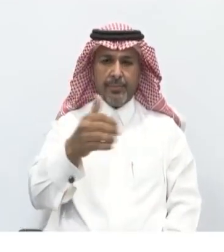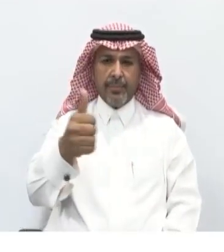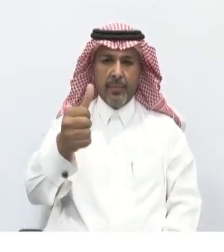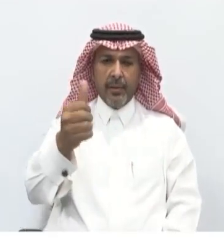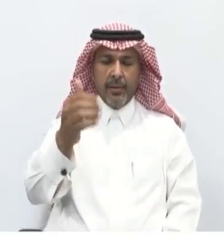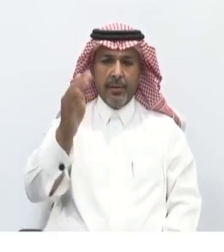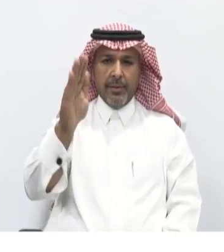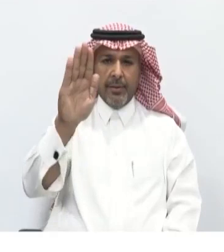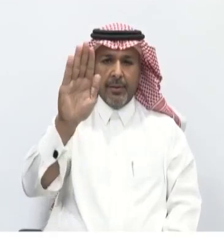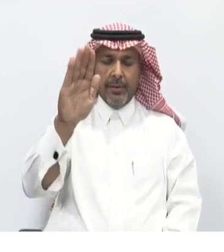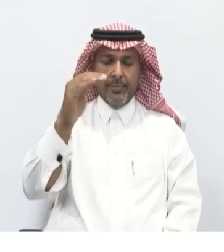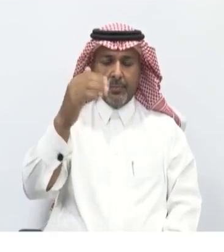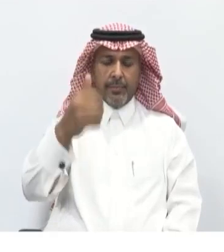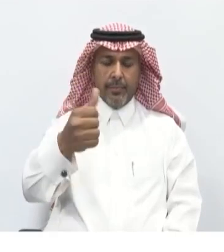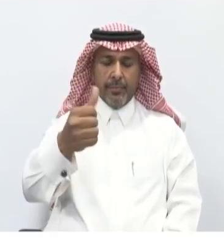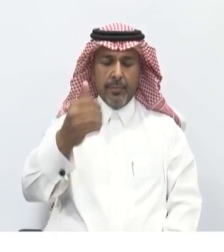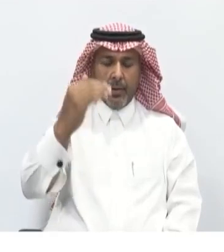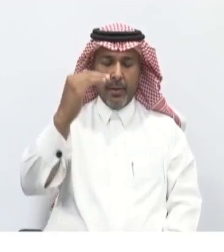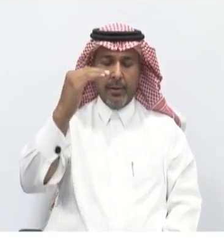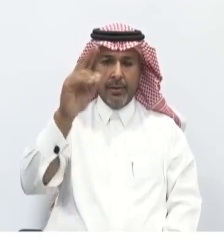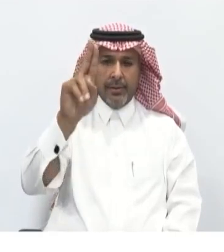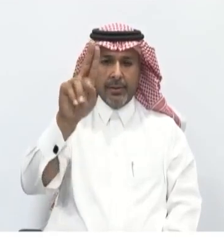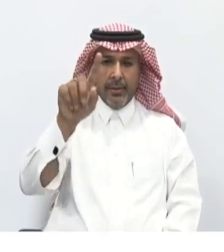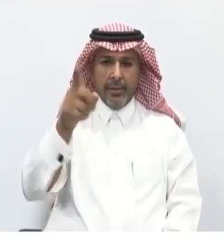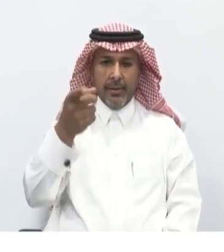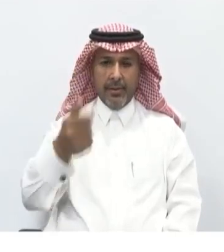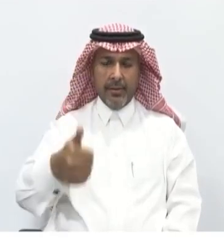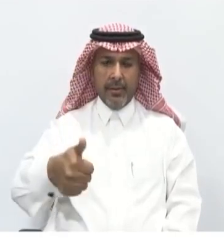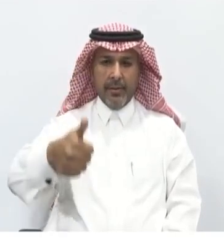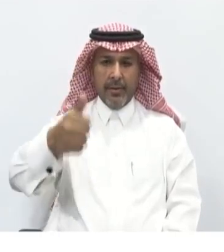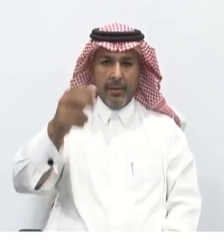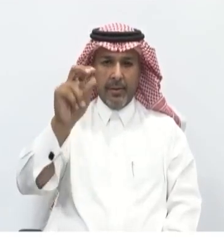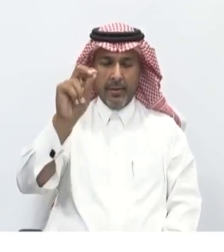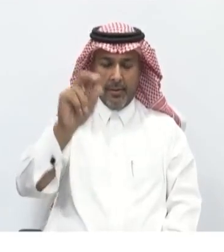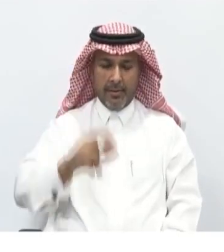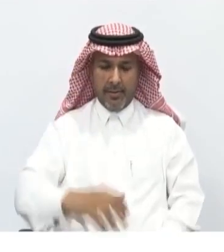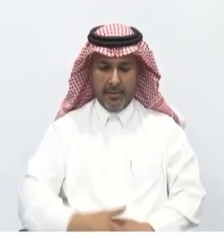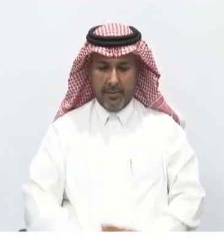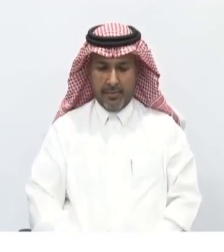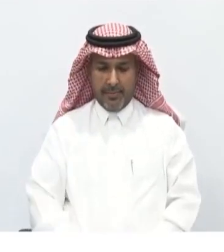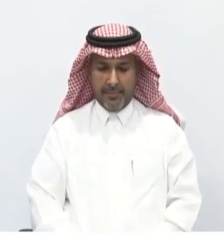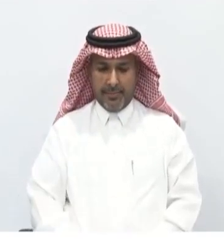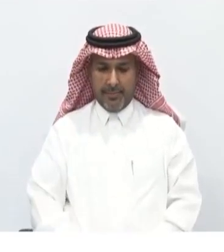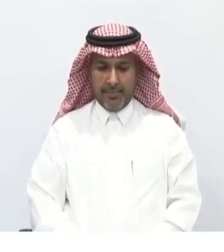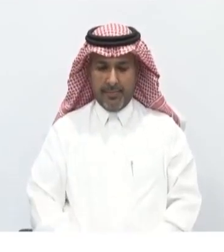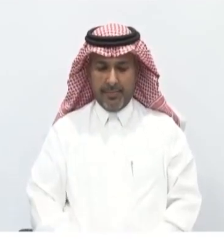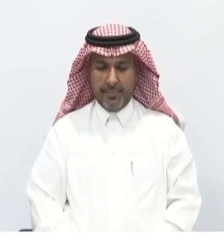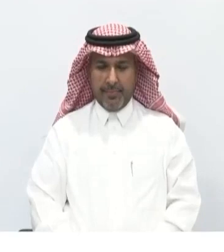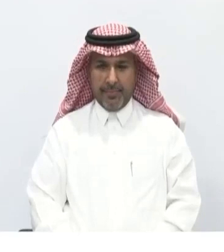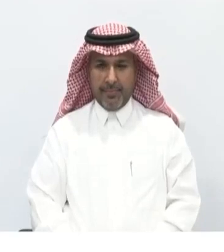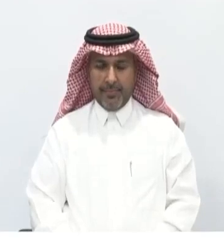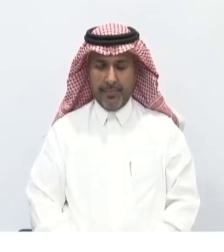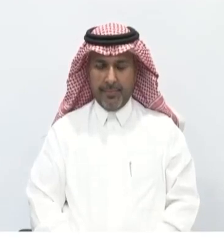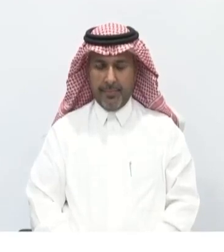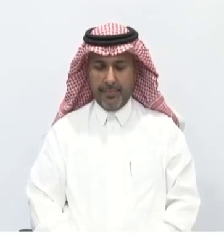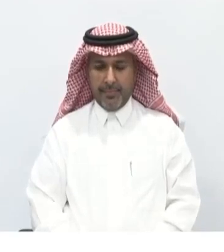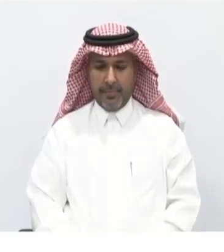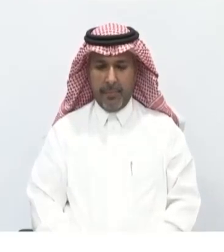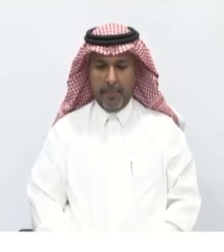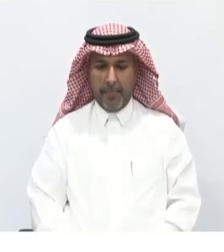الشمعه هنا وينتهي هذا التفاعل اذا احترقت الشمعه تماما او قمنا بالنفخ عليها هنا ينتهي التفاعل